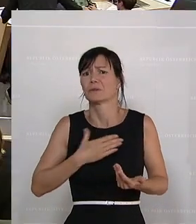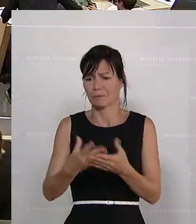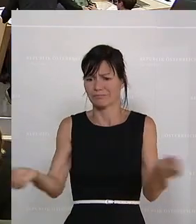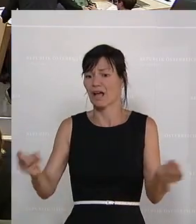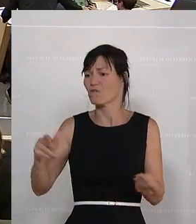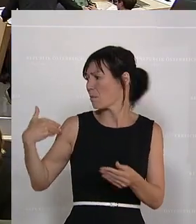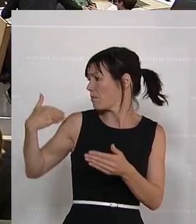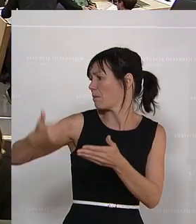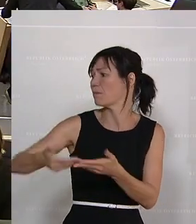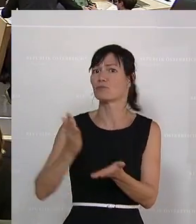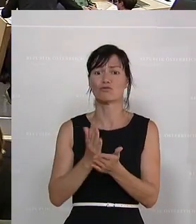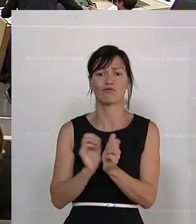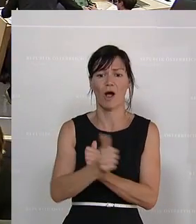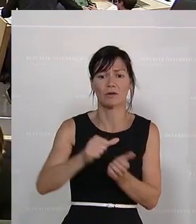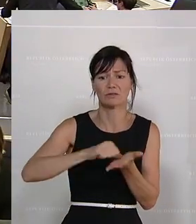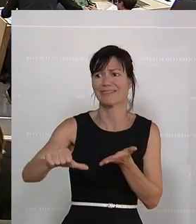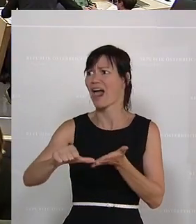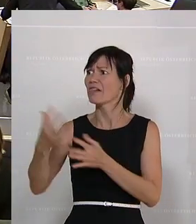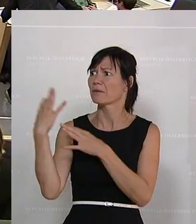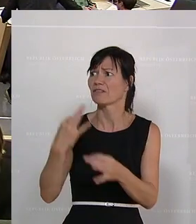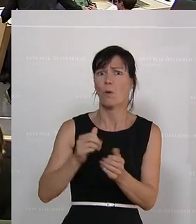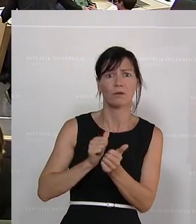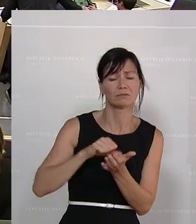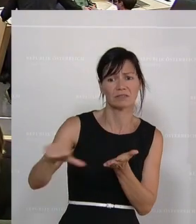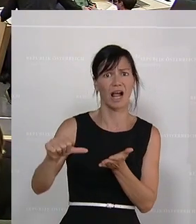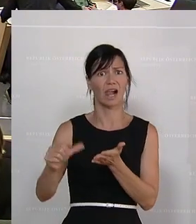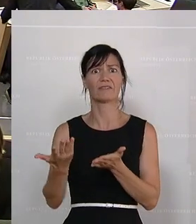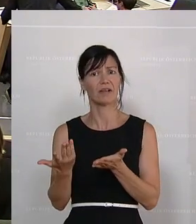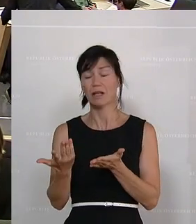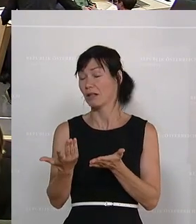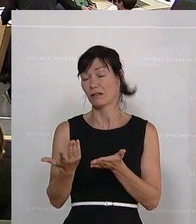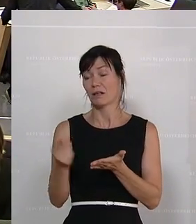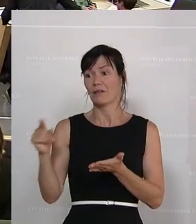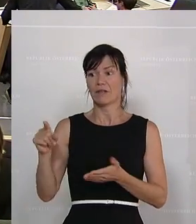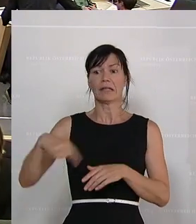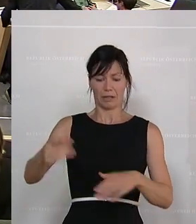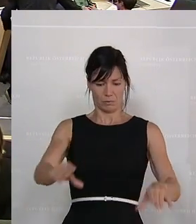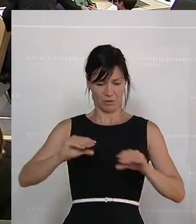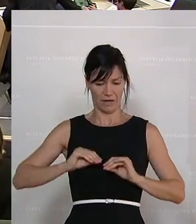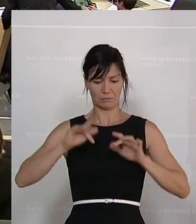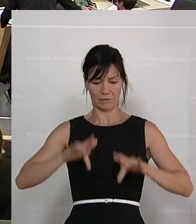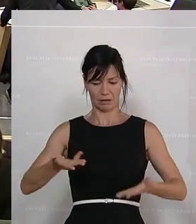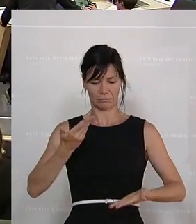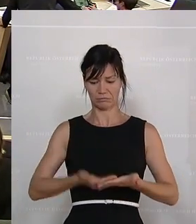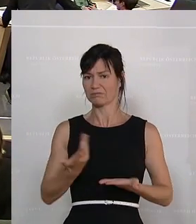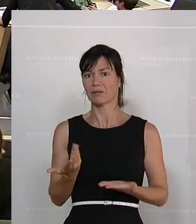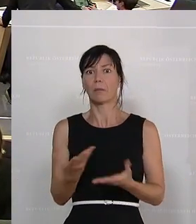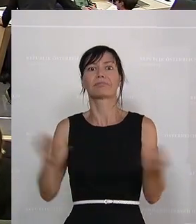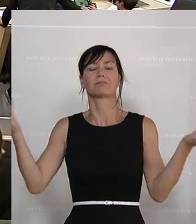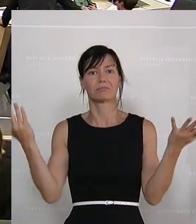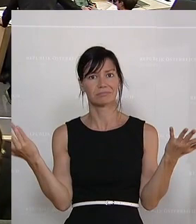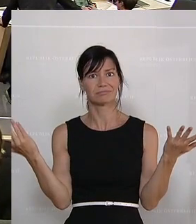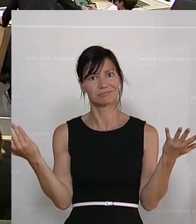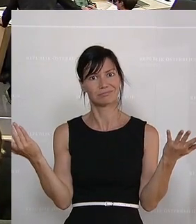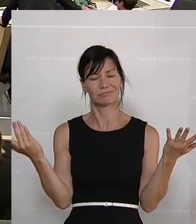nachzahlungen vorauszahlungen hatten dass diese einmalzahlungen einfach keinen effekt haben und wissen sie was es noch